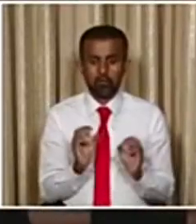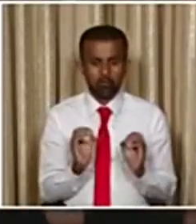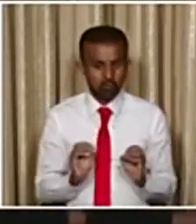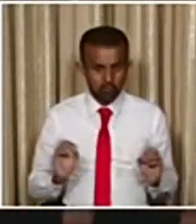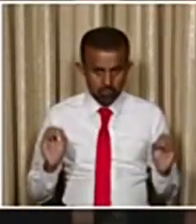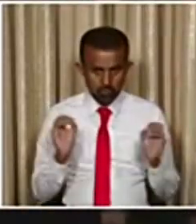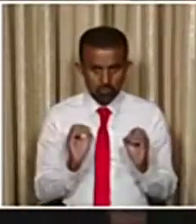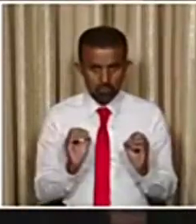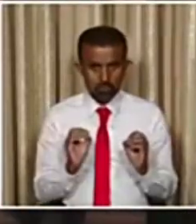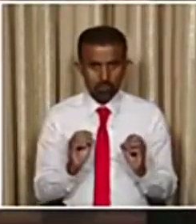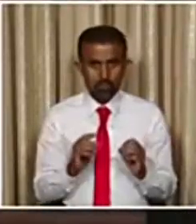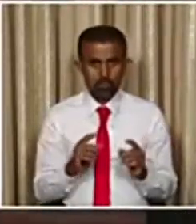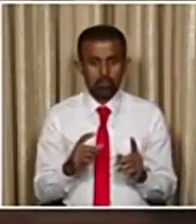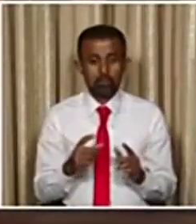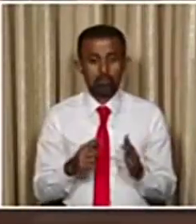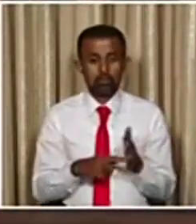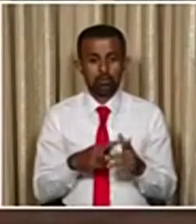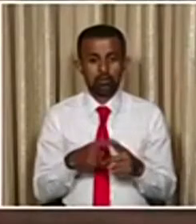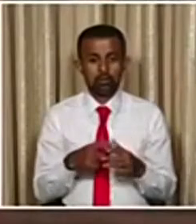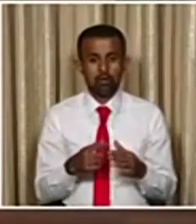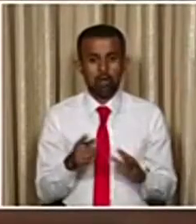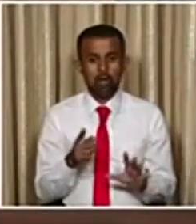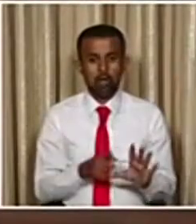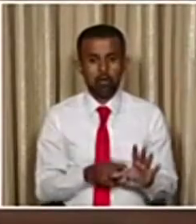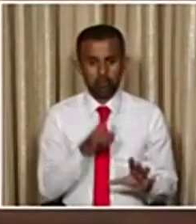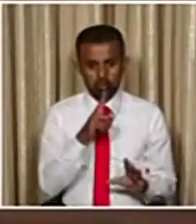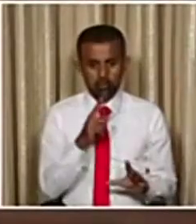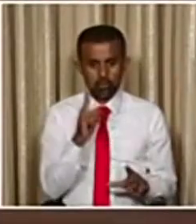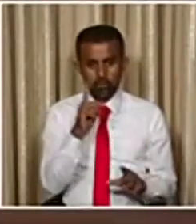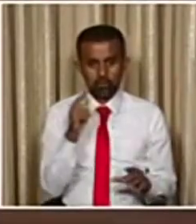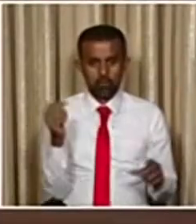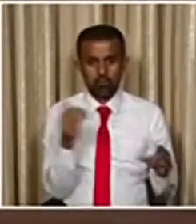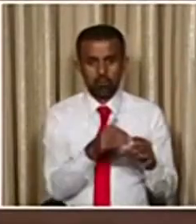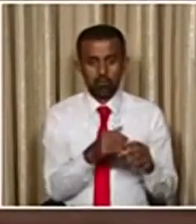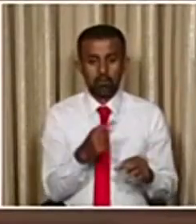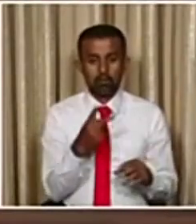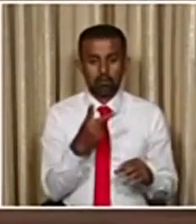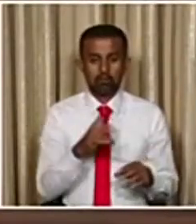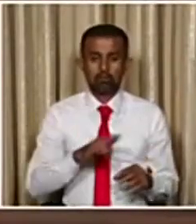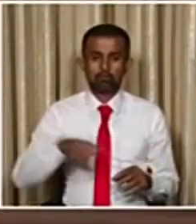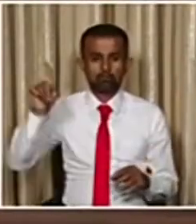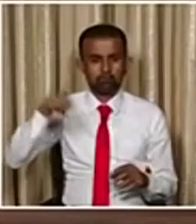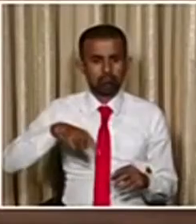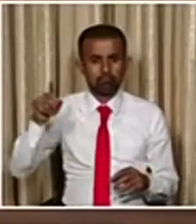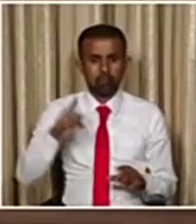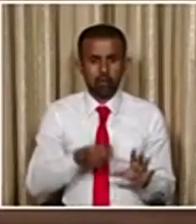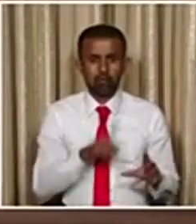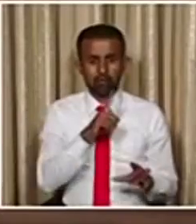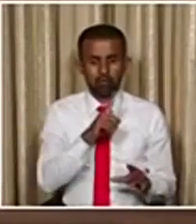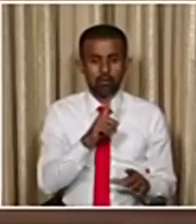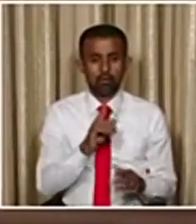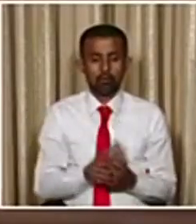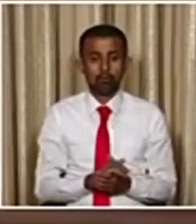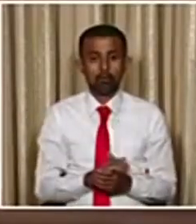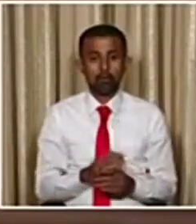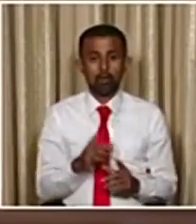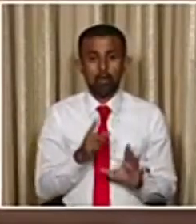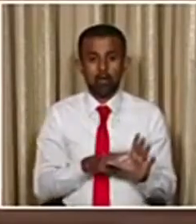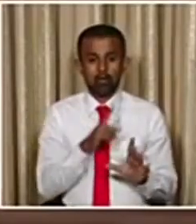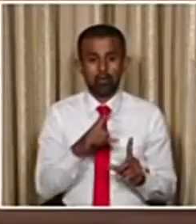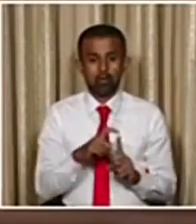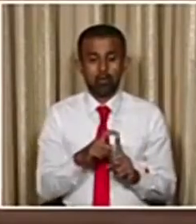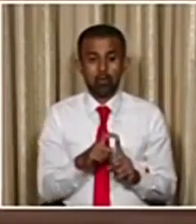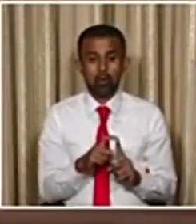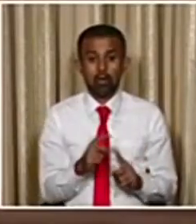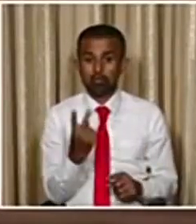නැහැ. ඩියුටි ෆ්‍රී එක අවුරුද්දකට එක සැරේයි ඇතුළත් වෙන්න පුළුවන් කීපාරක් විදේශගත වෙලා පැමිණුණත්. ඒ වගේම අවුරුද්දකට ඩොලර්